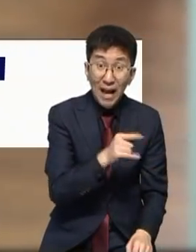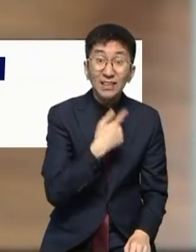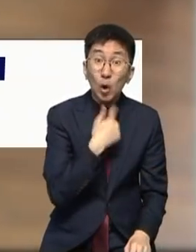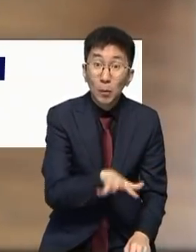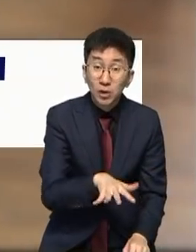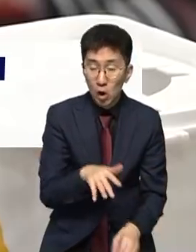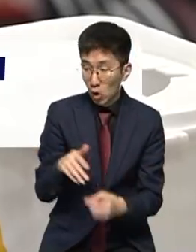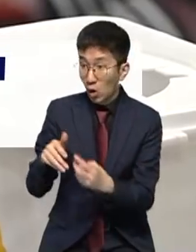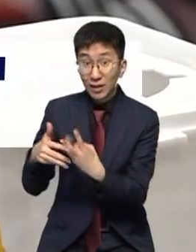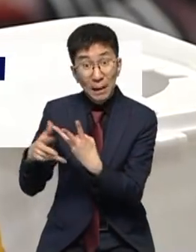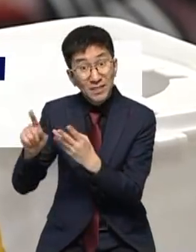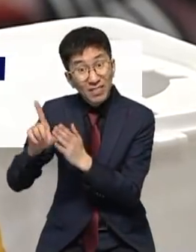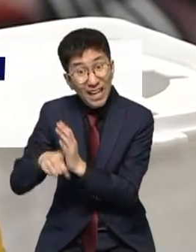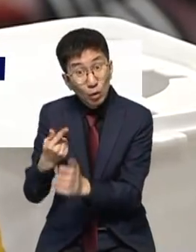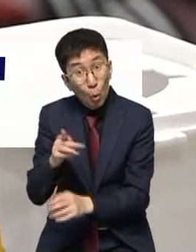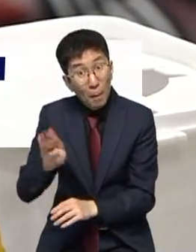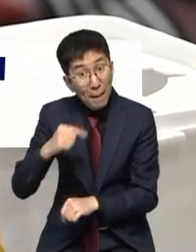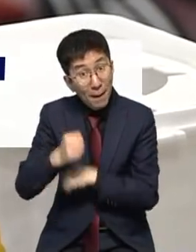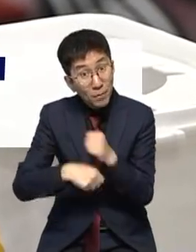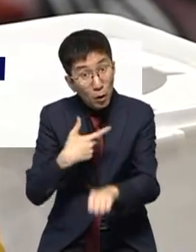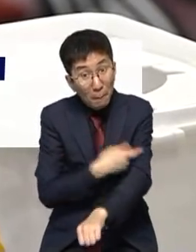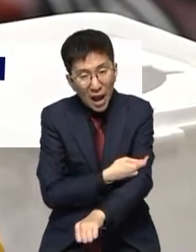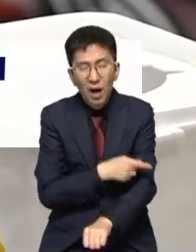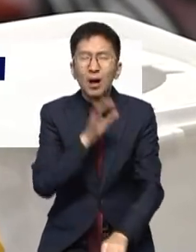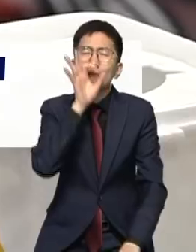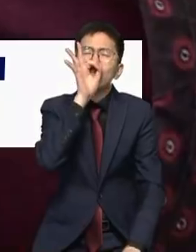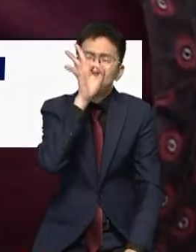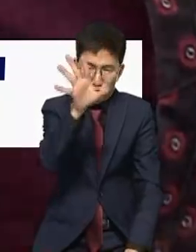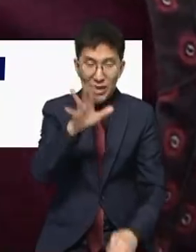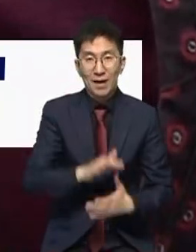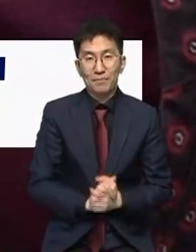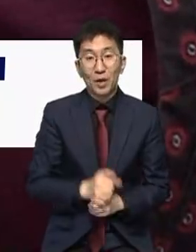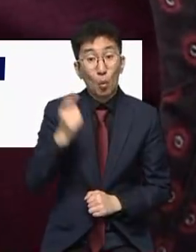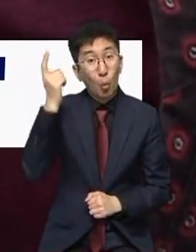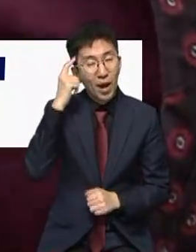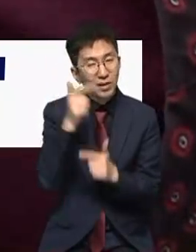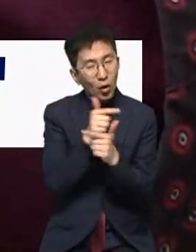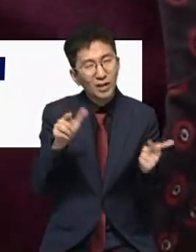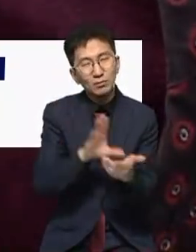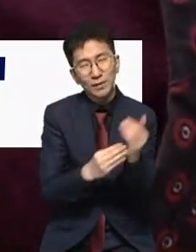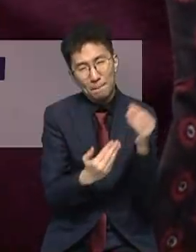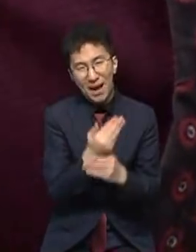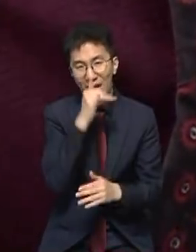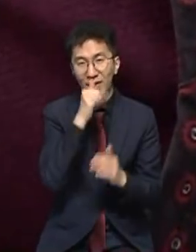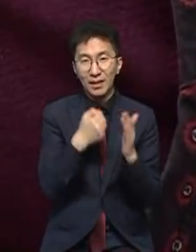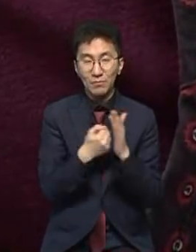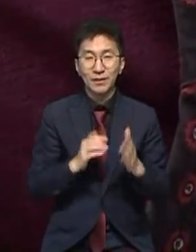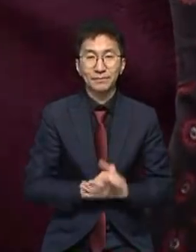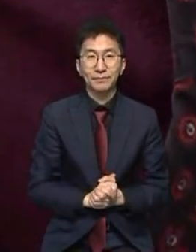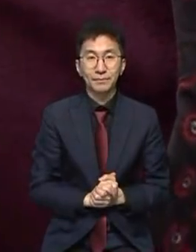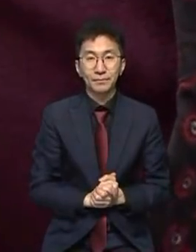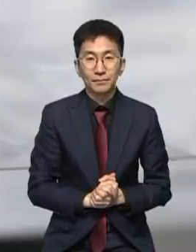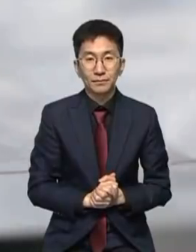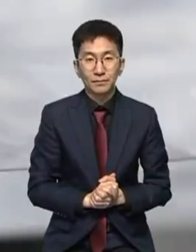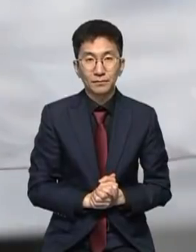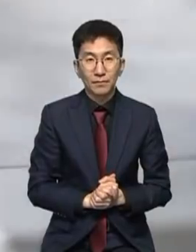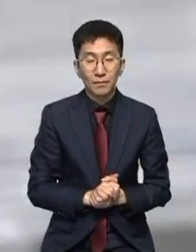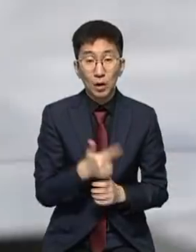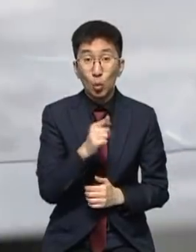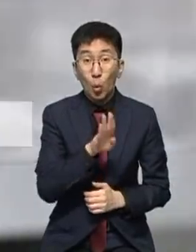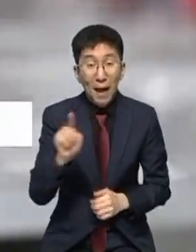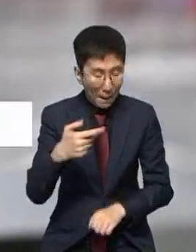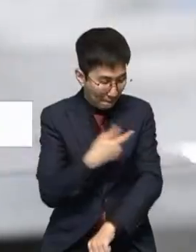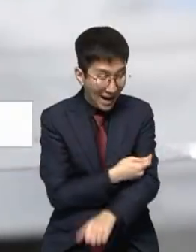맞고 3차 때 노 밥 x 를 접종하는 건 의학적 사유 등 예외적인 경우로 제한됩니다 방역당국은 노바 백수